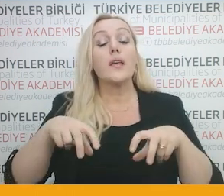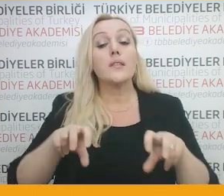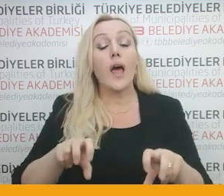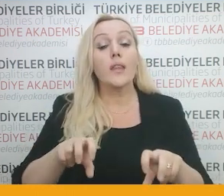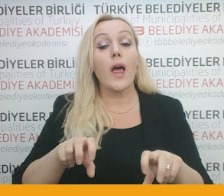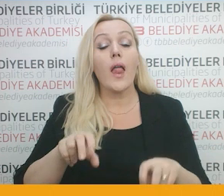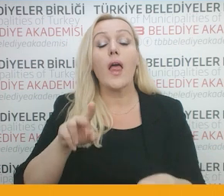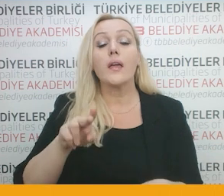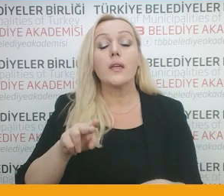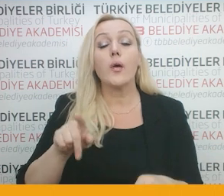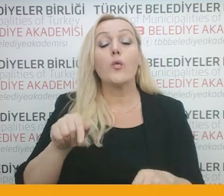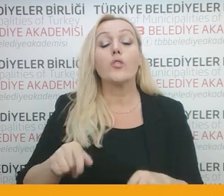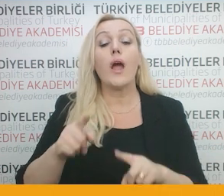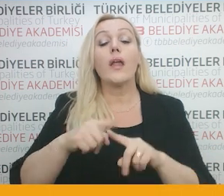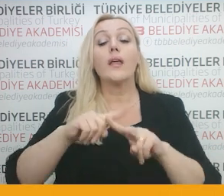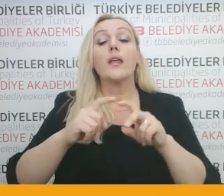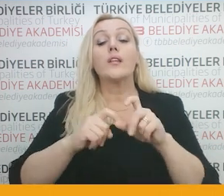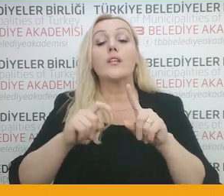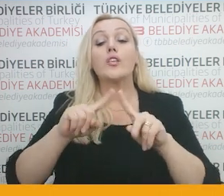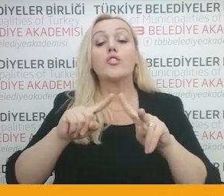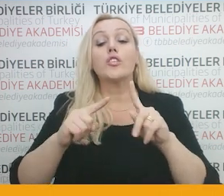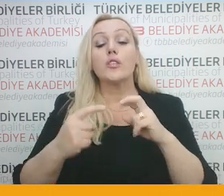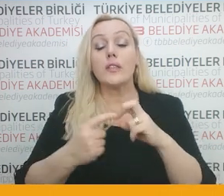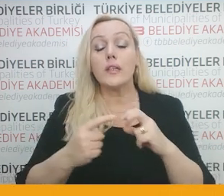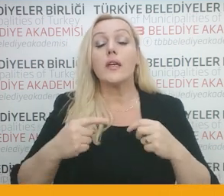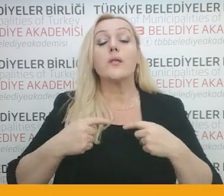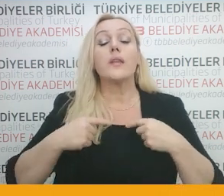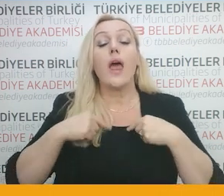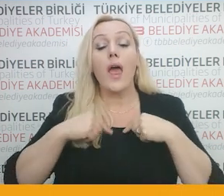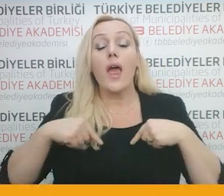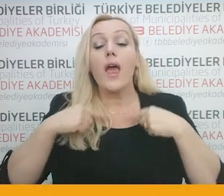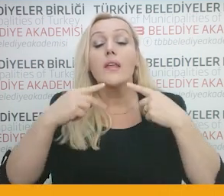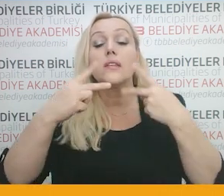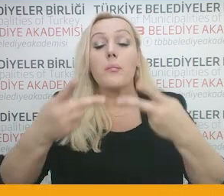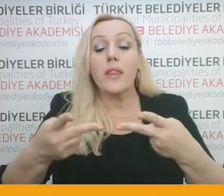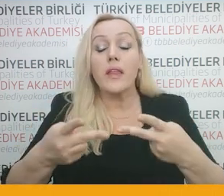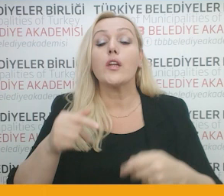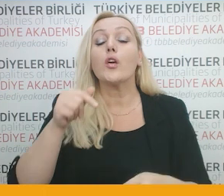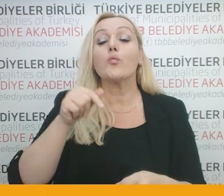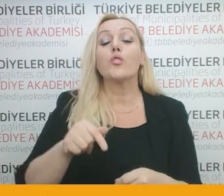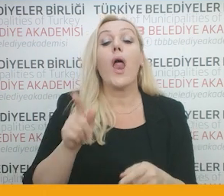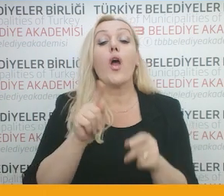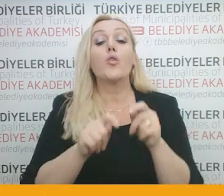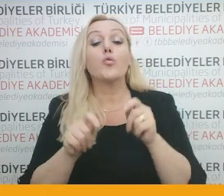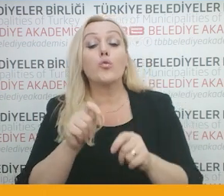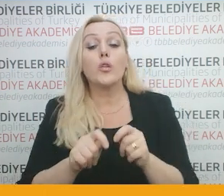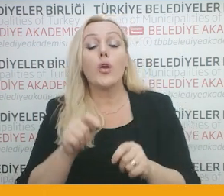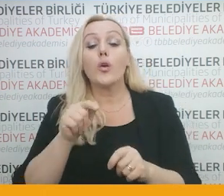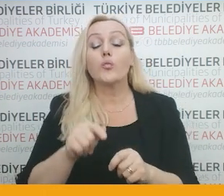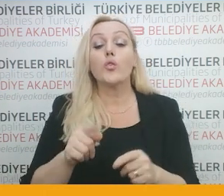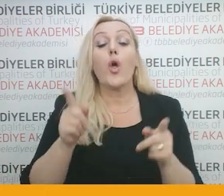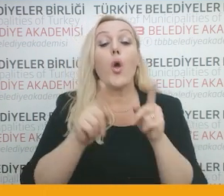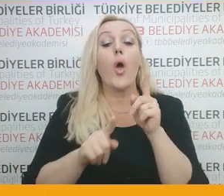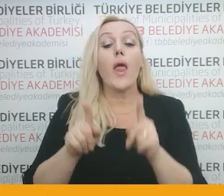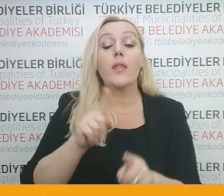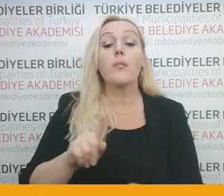kadar hepsi taşınırdır. Bunlar bize zimmetlenir. Biz de işlerimizi yaparken bu taşınmaları kullanıyoruz. Bu taşınmaların bir yönetmeliği